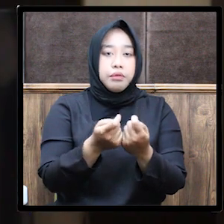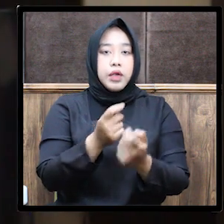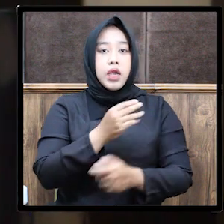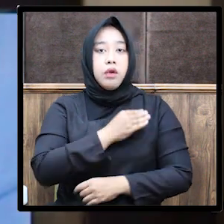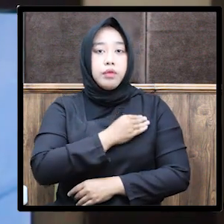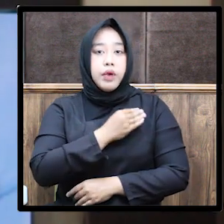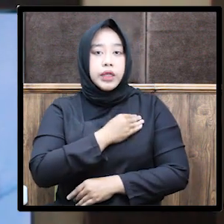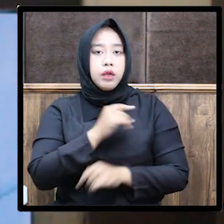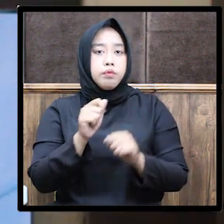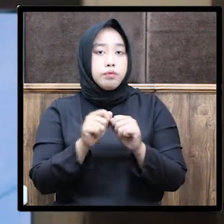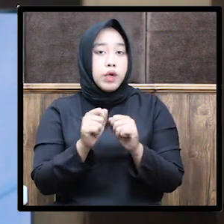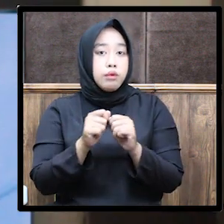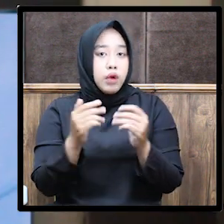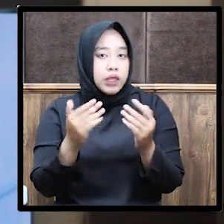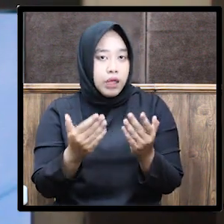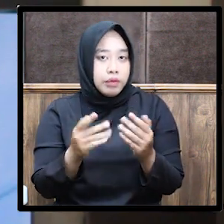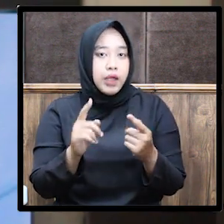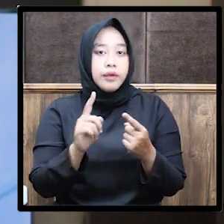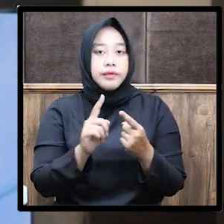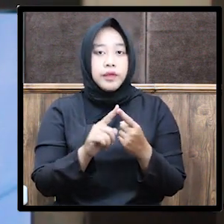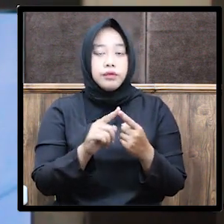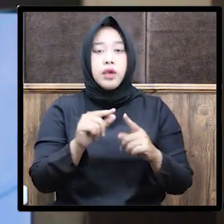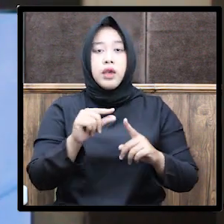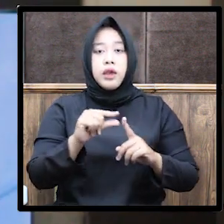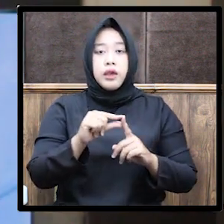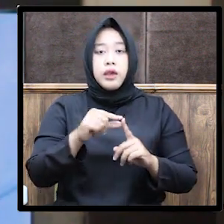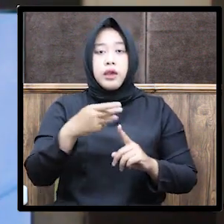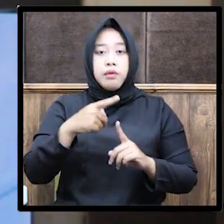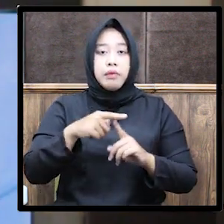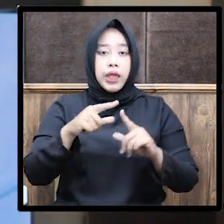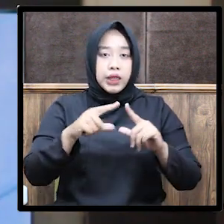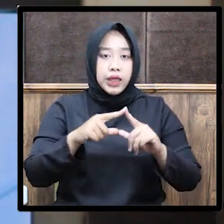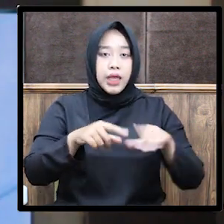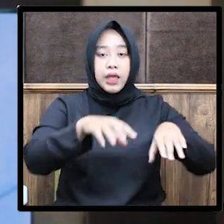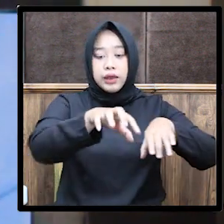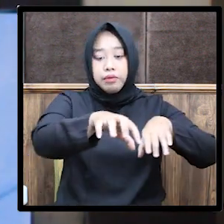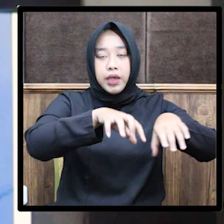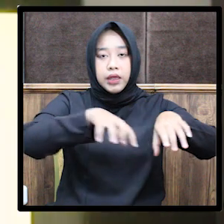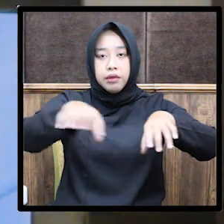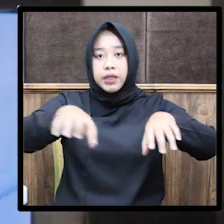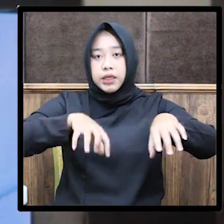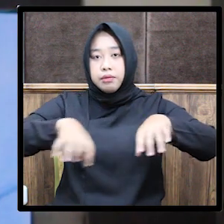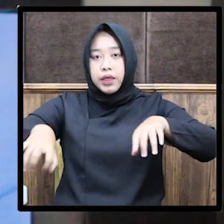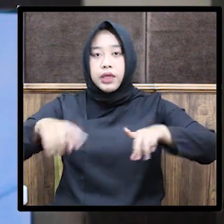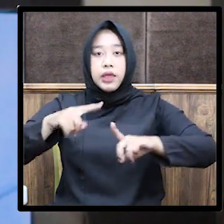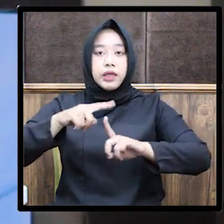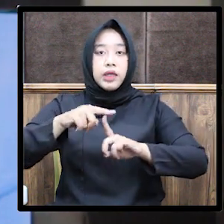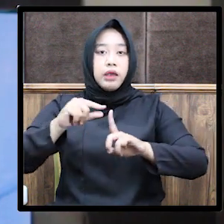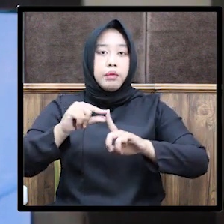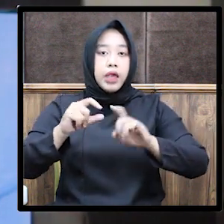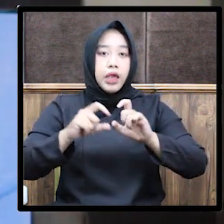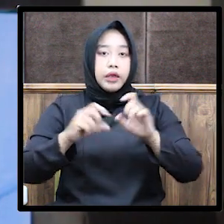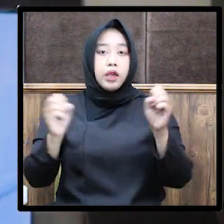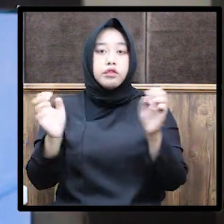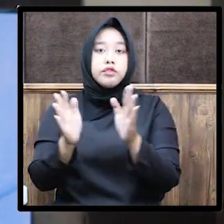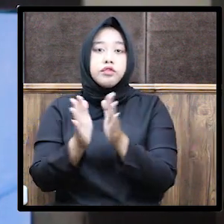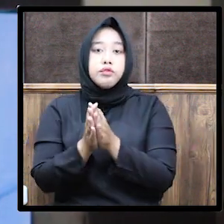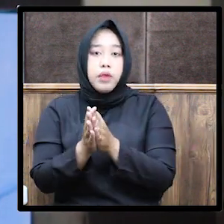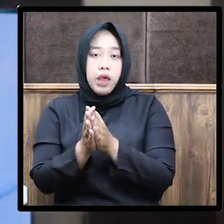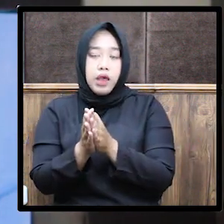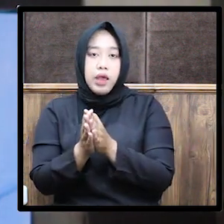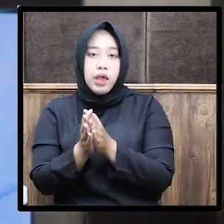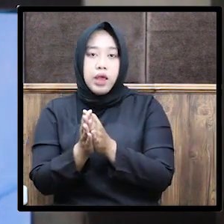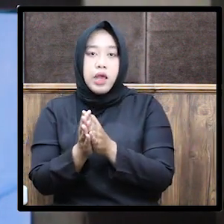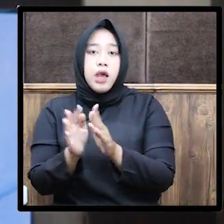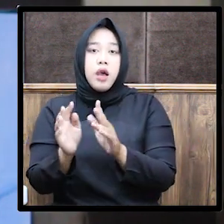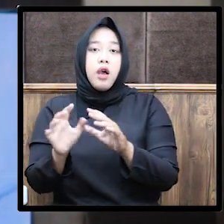membuat apa ya peta di mana TPS itu dengan jumlah difabel tinggi. Akan kami